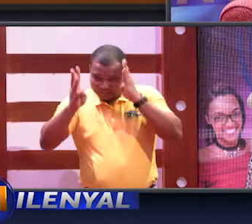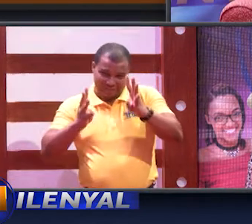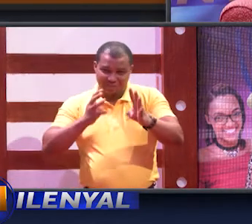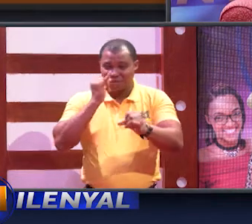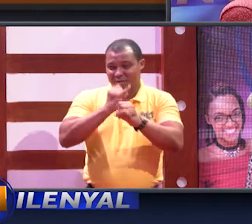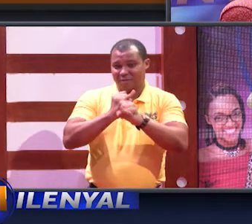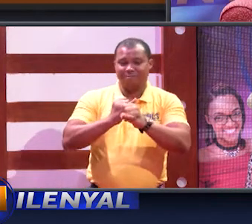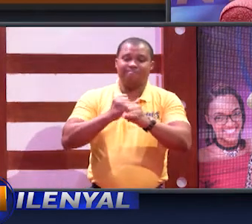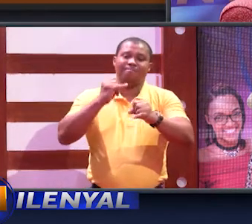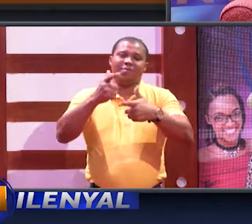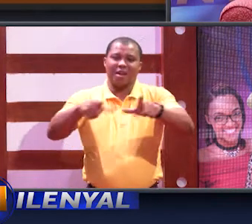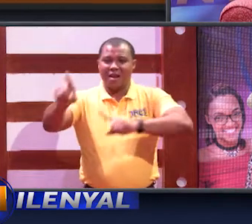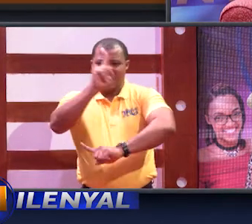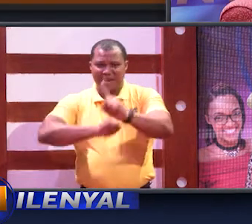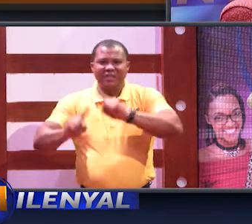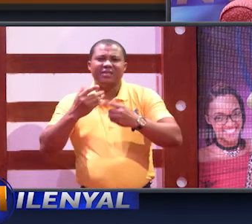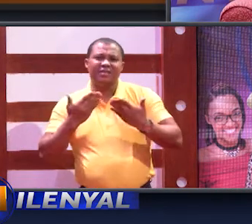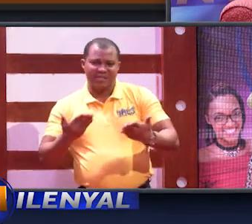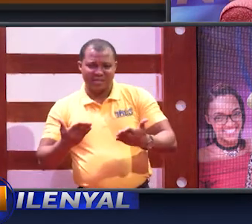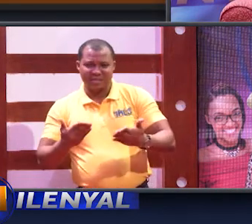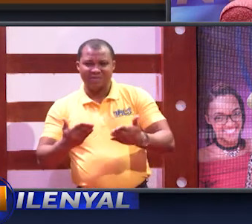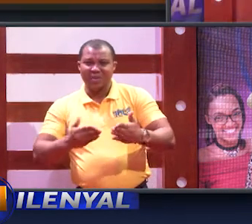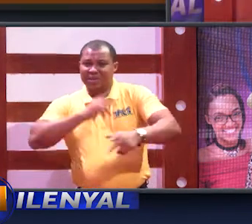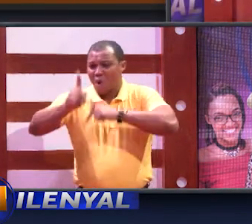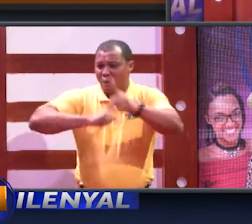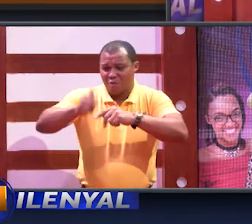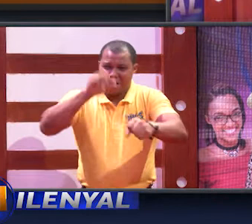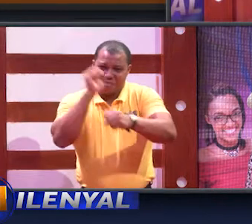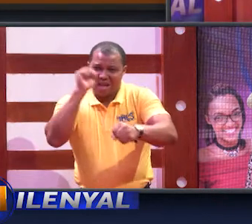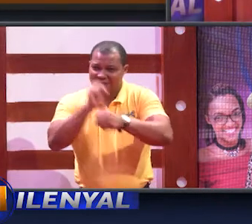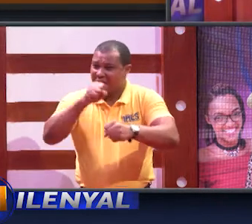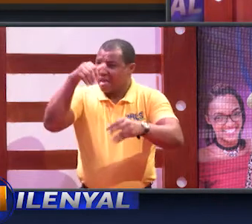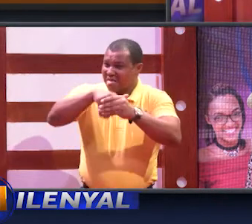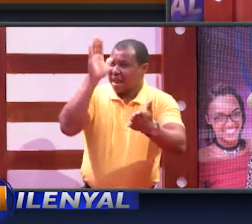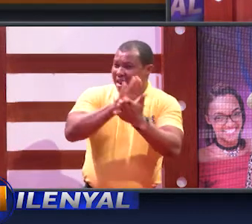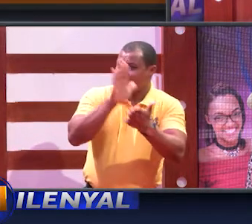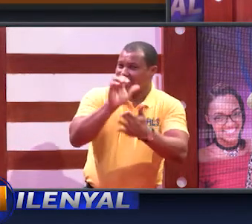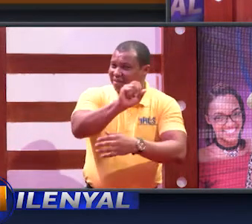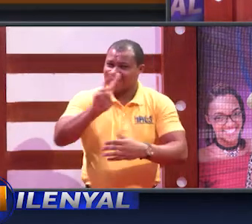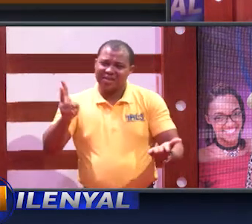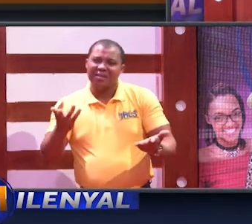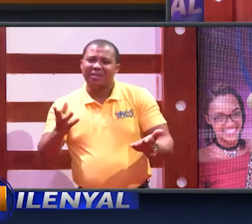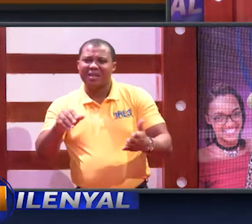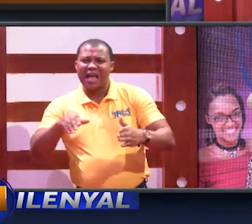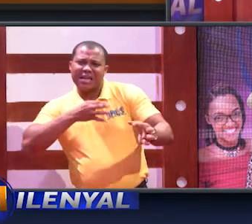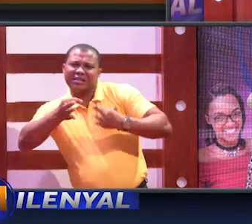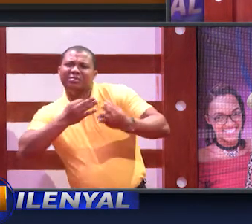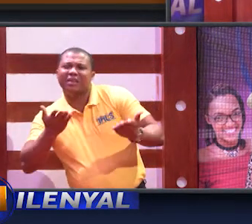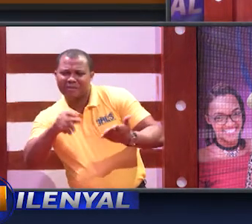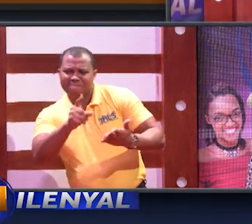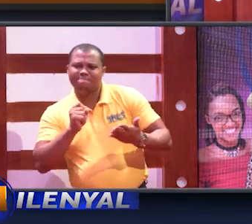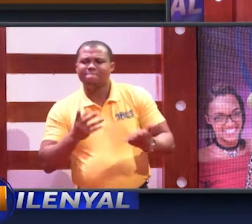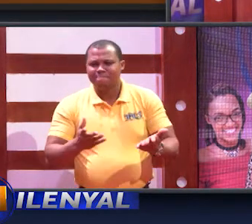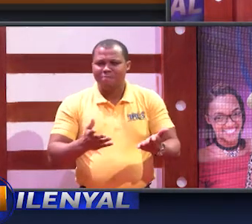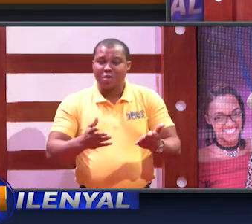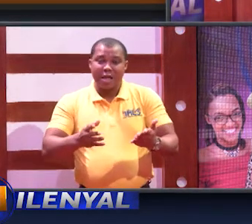langue sinan, li vini de monde qui t'a travaillé Saint-Vincent ou bien qui t'a collaboré avec Saint-Vincent? En fait, l'idée pour